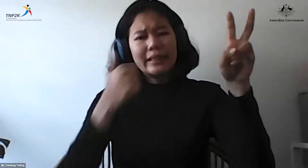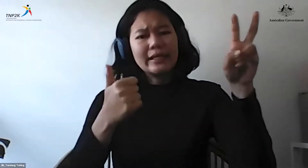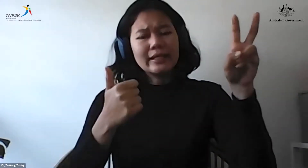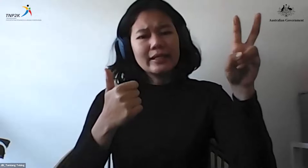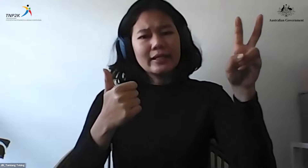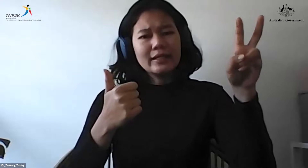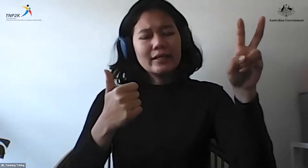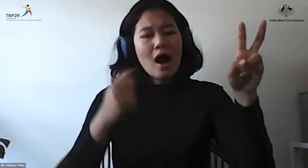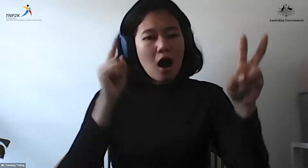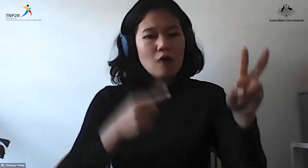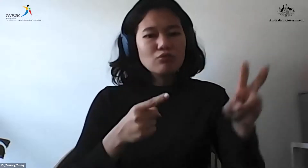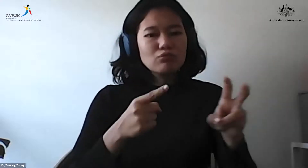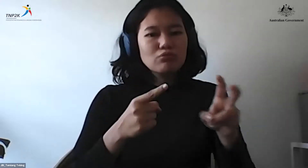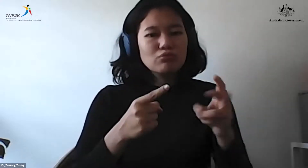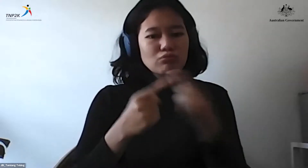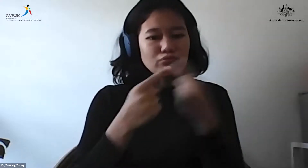urgent,